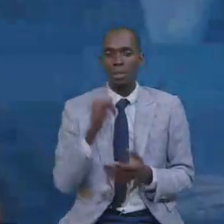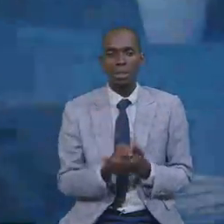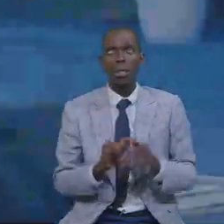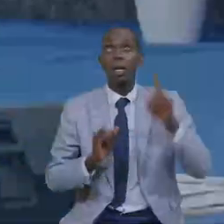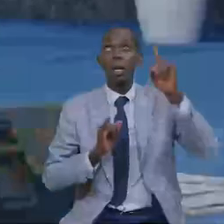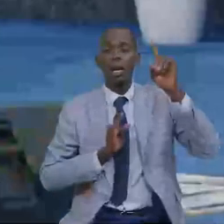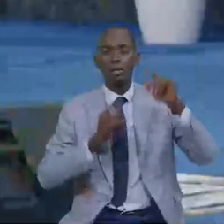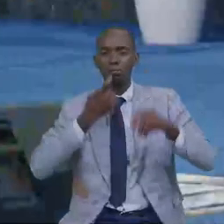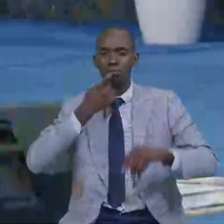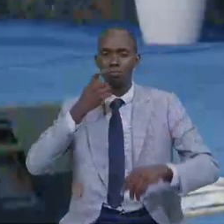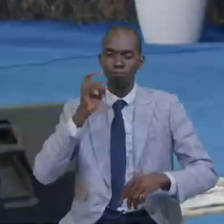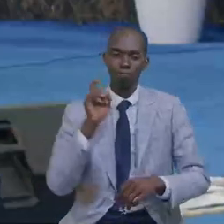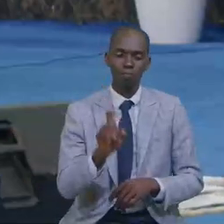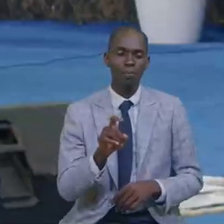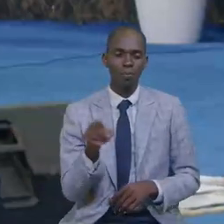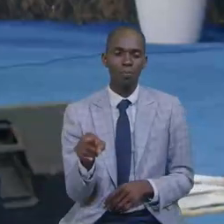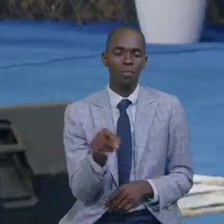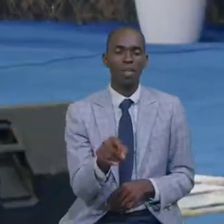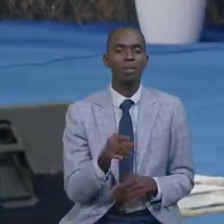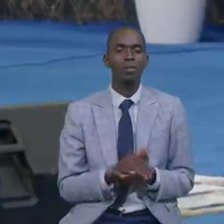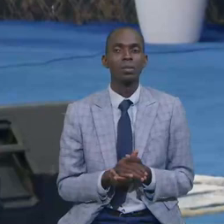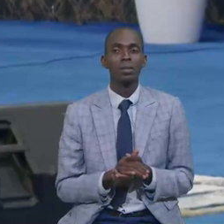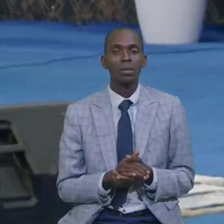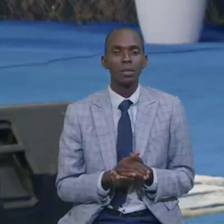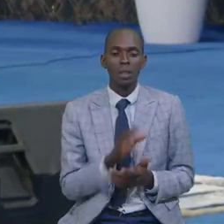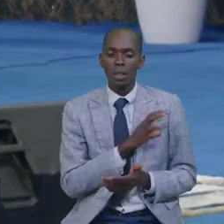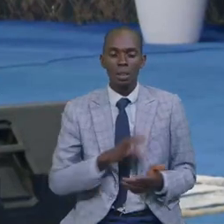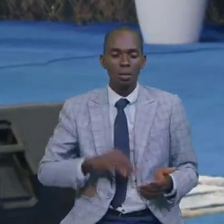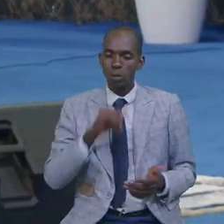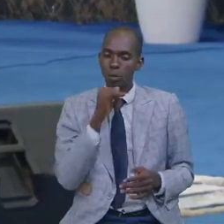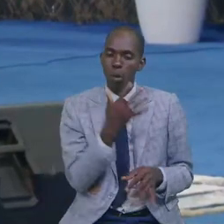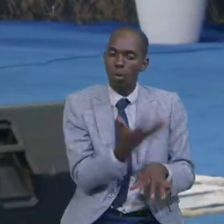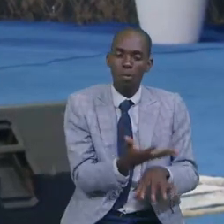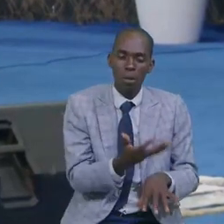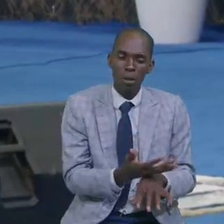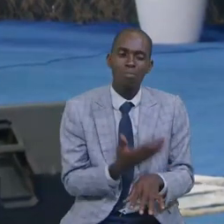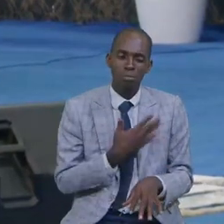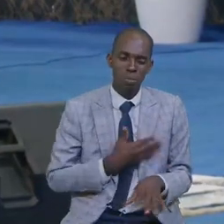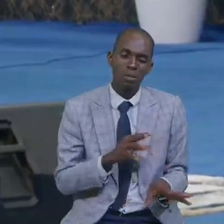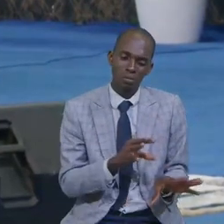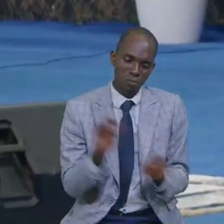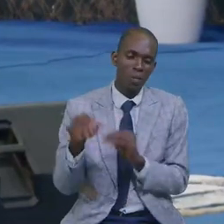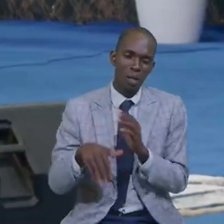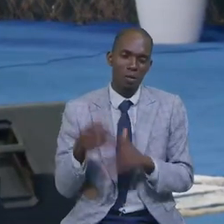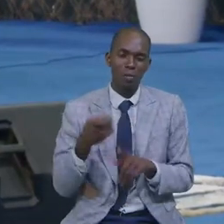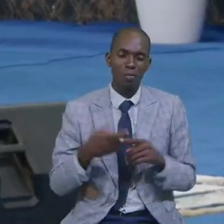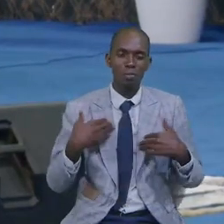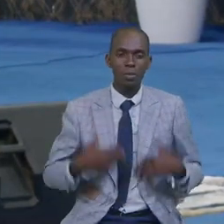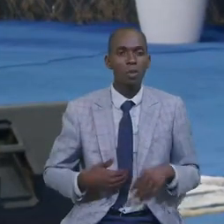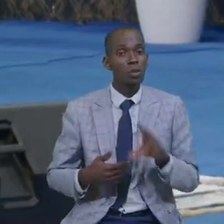te leur donne sors de cet enfant et ni rentrer plus